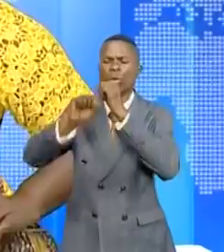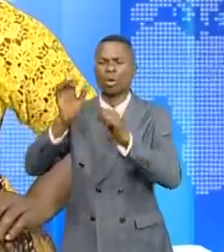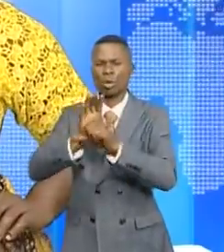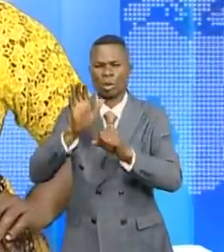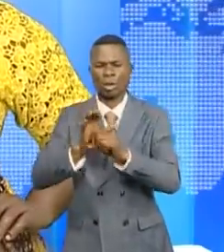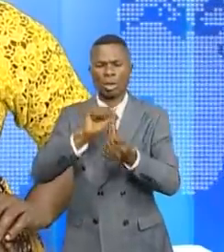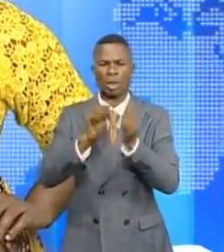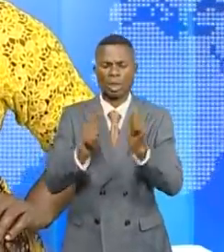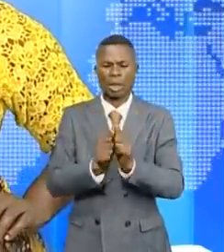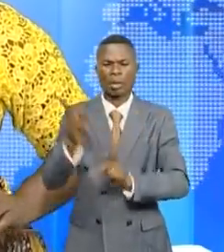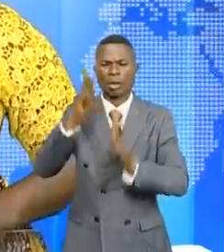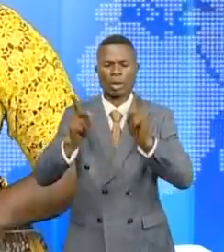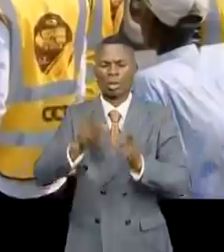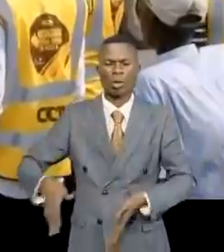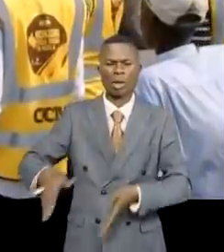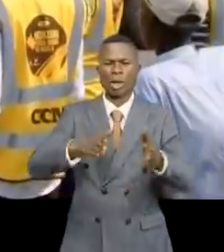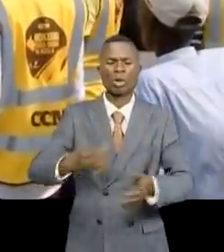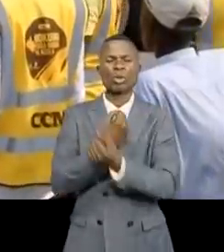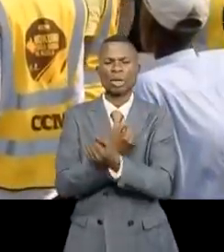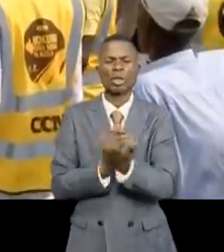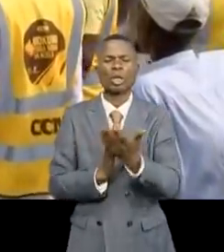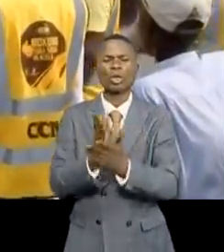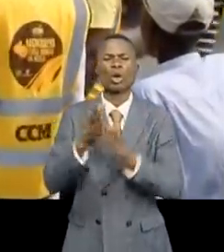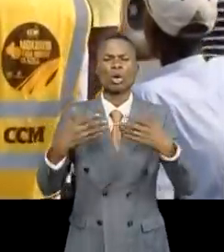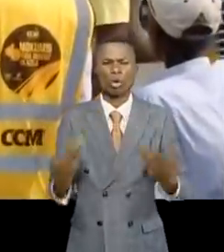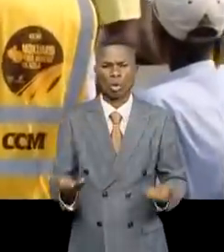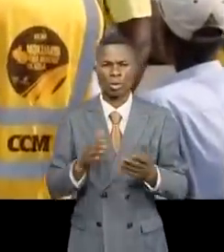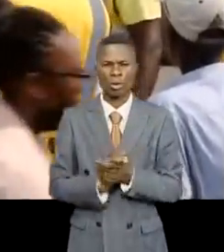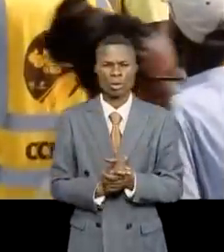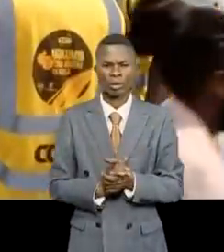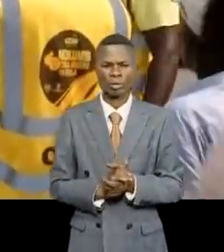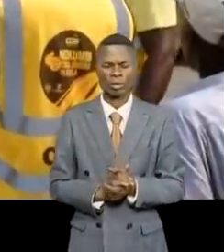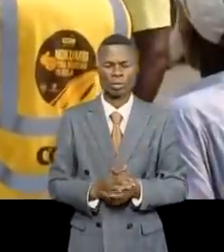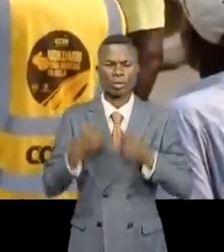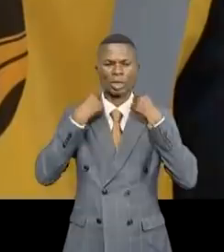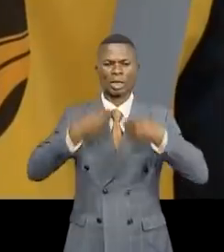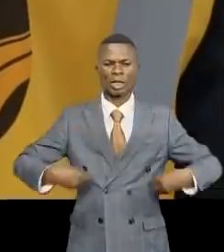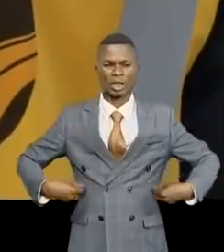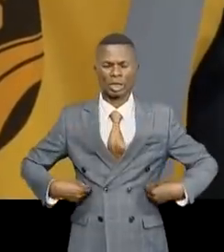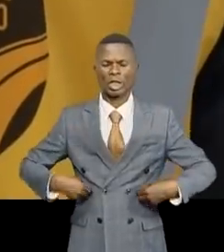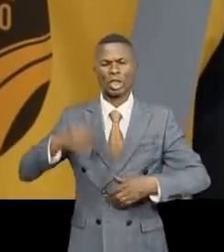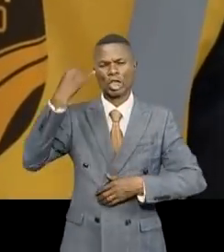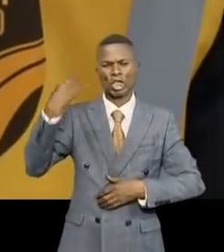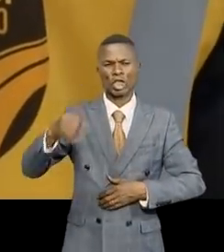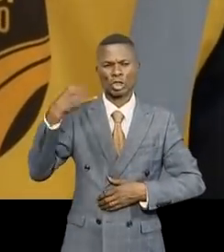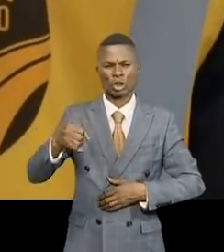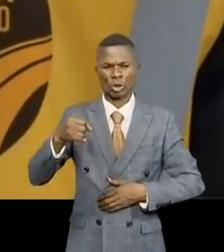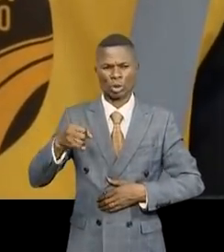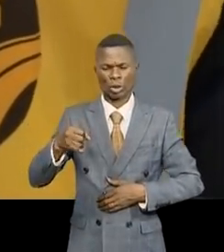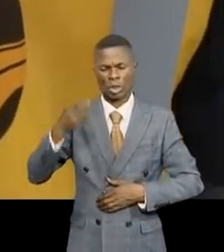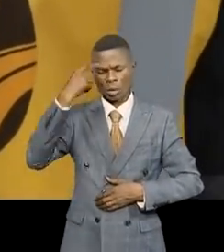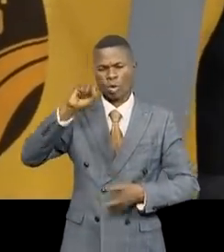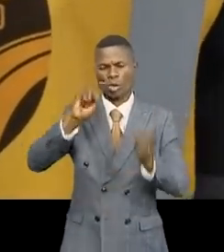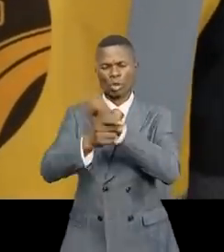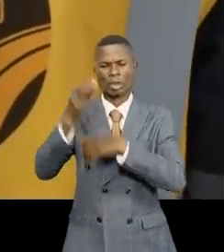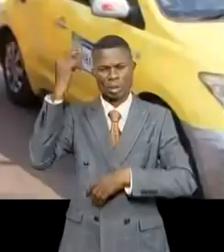sur le civisme routier. Revêtu d'un gilet jaune marqué avec une estampille de la Coordination pour les changements de